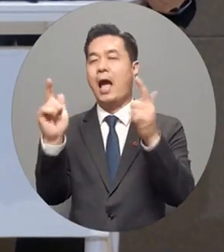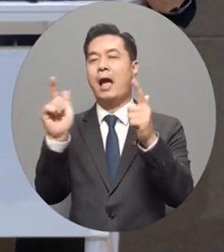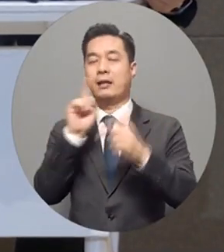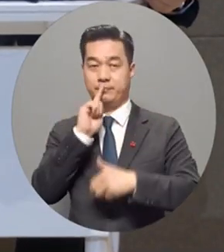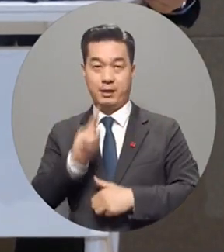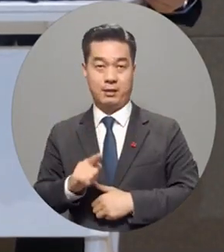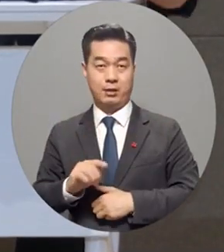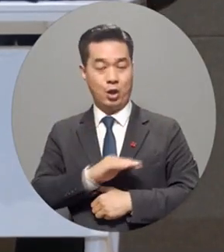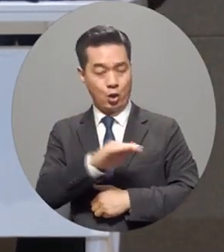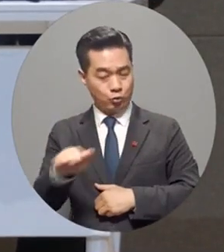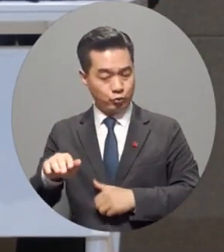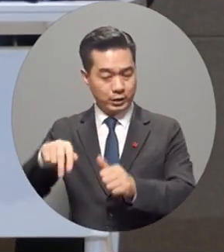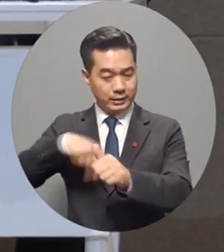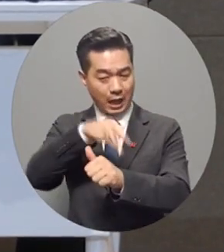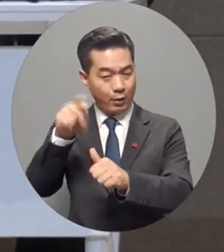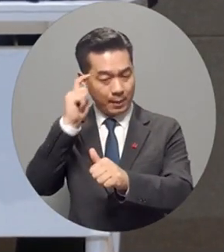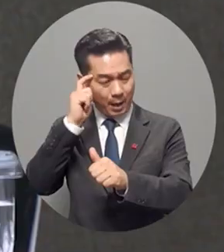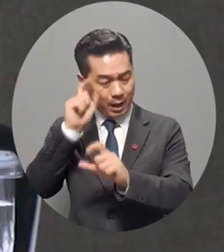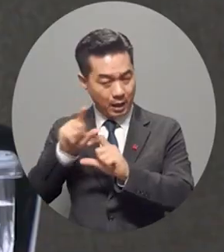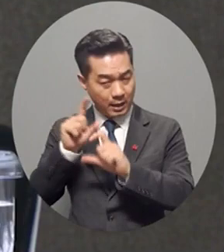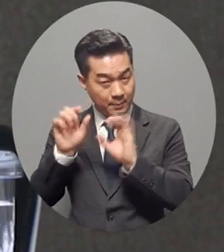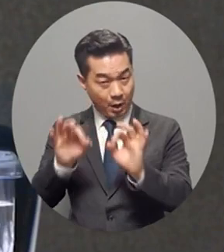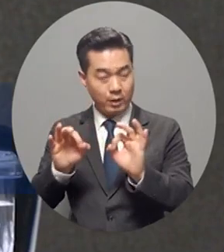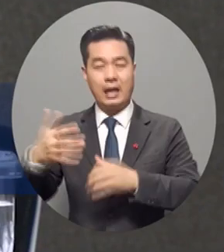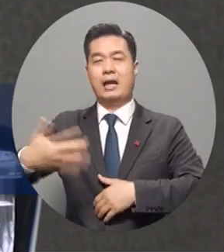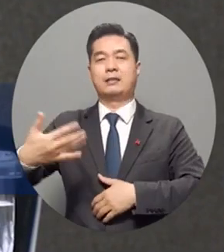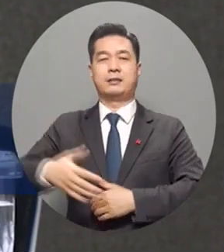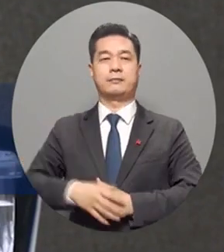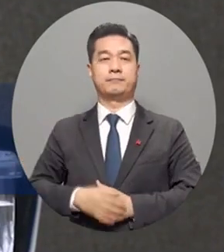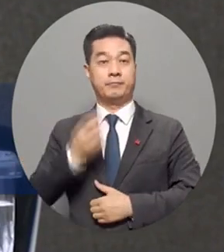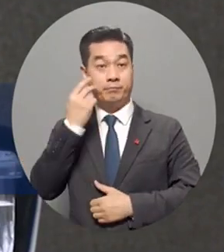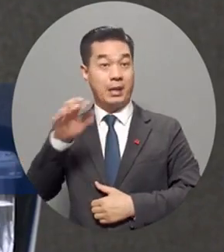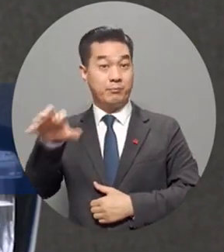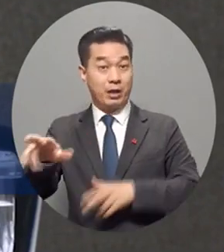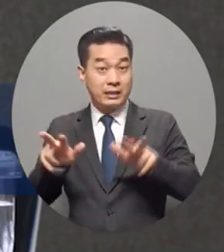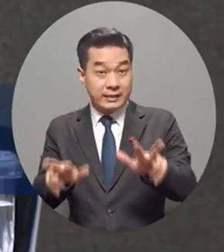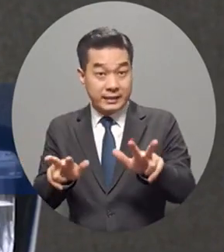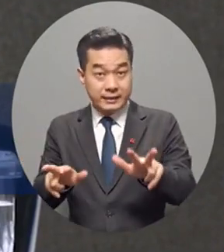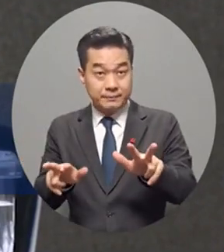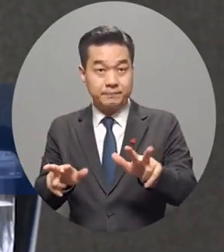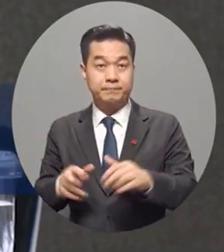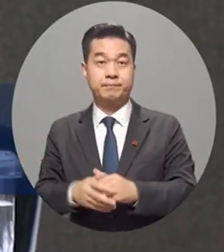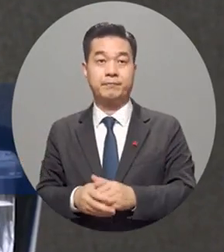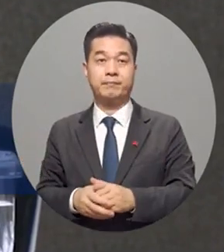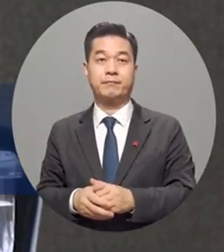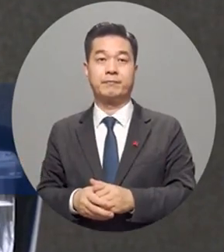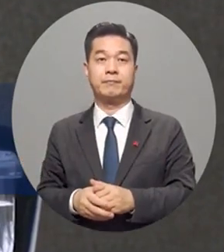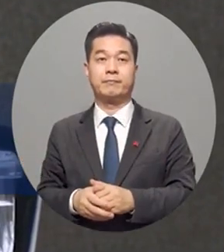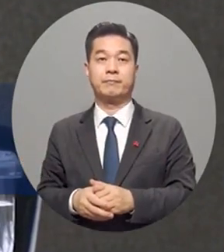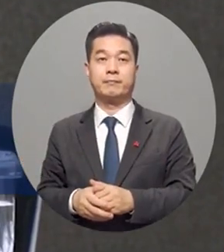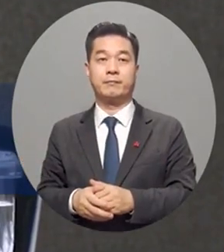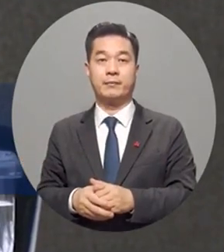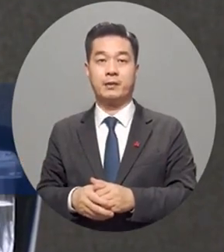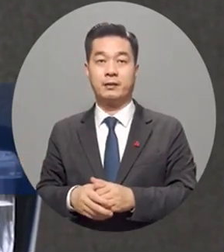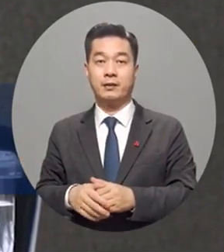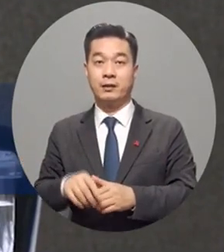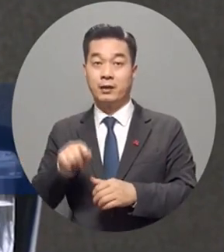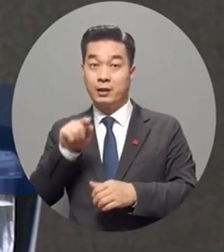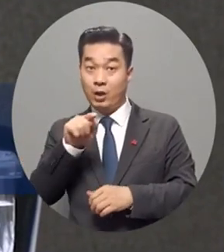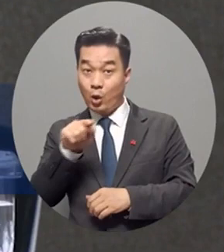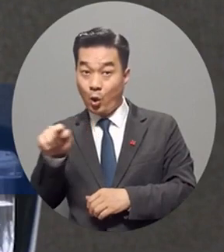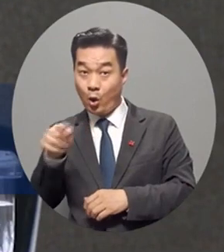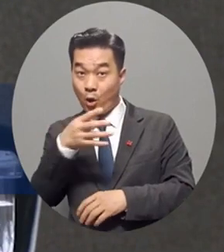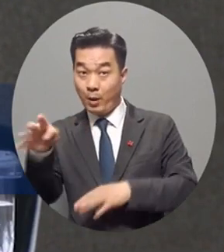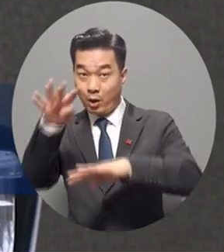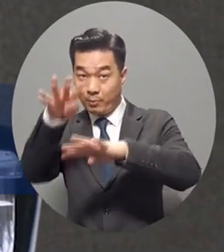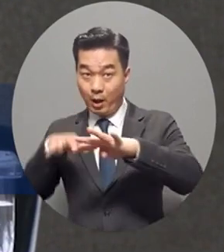고려하면 시기상조라는 겁니다. 미국서는 지금 한 다플라시 이미 반영된 거니까 우리 입장에서는 지금